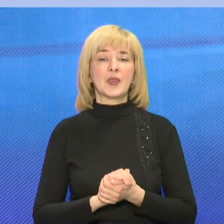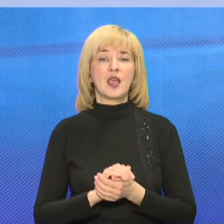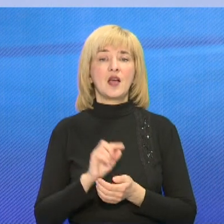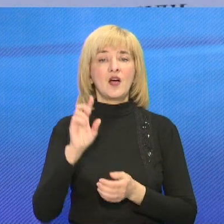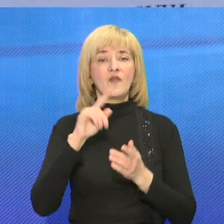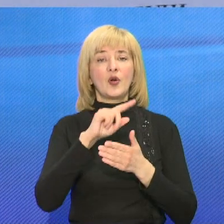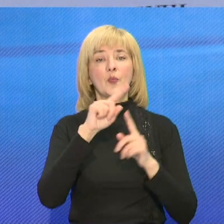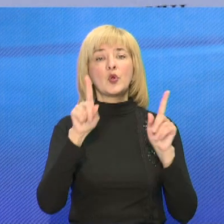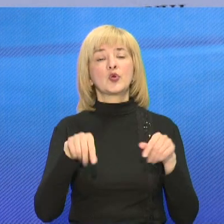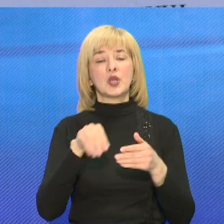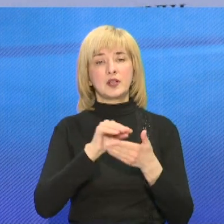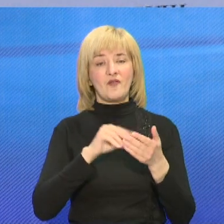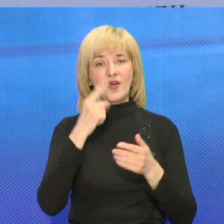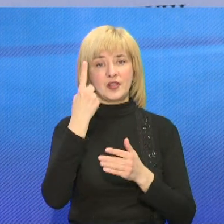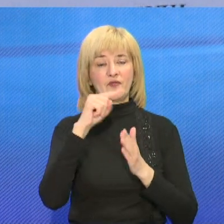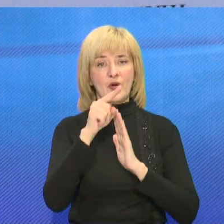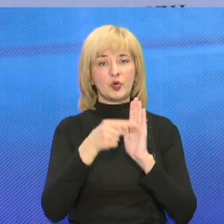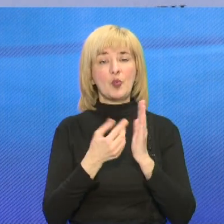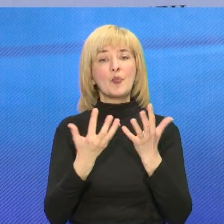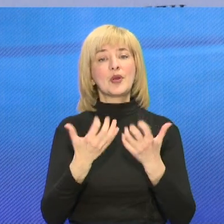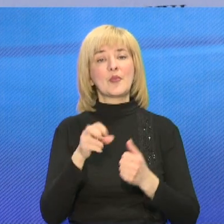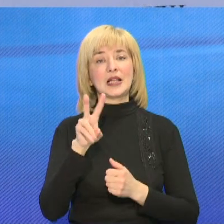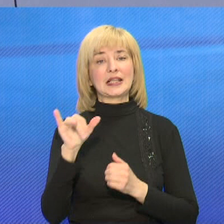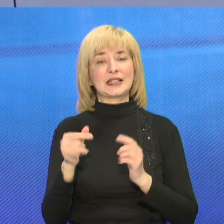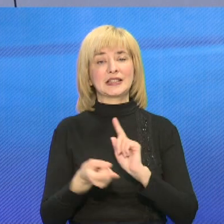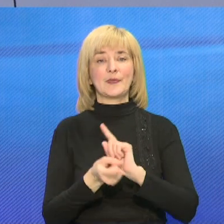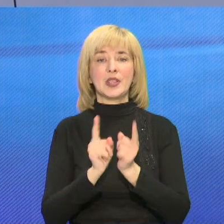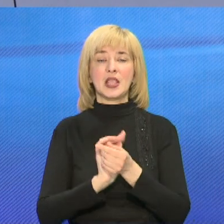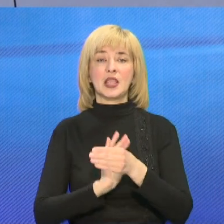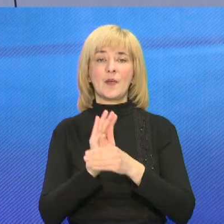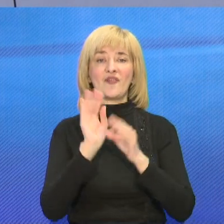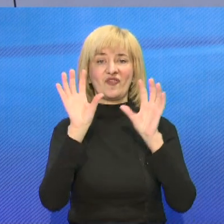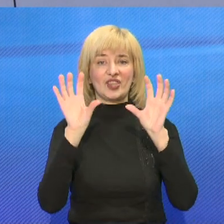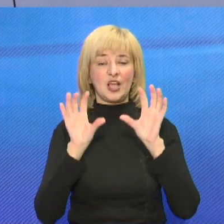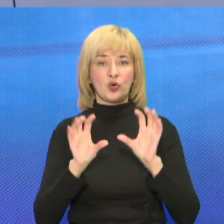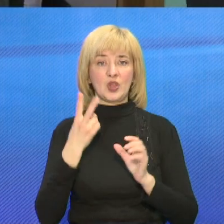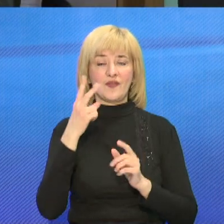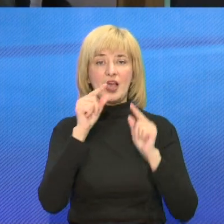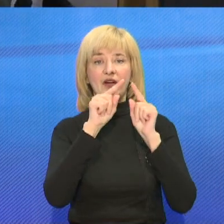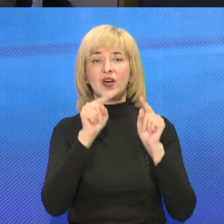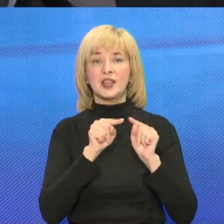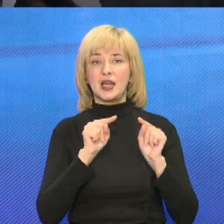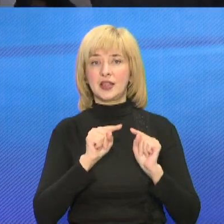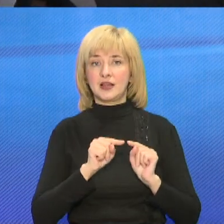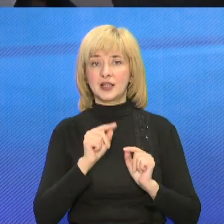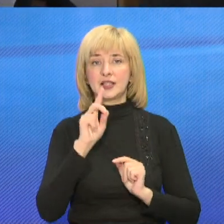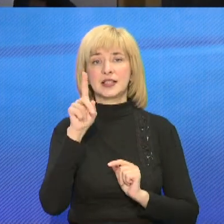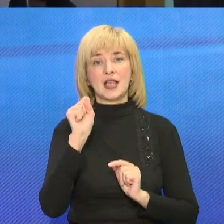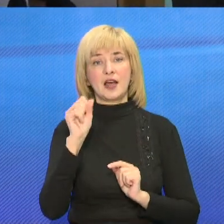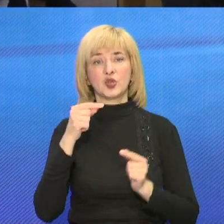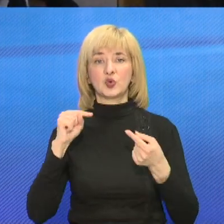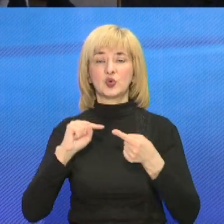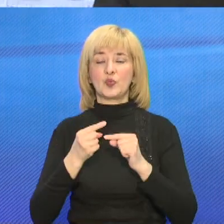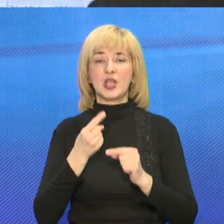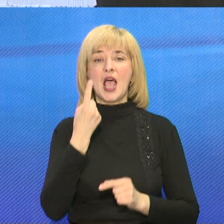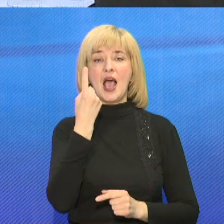одно питання – ці приймаєте ви зміни і доповнені у основний закон і два квадрати – за і супрать. Адзнака повинна стояти тільки у